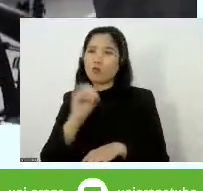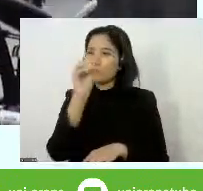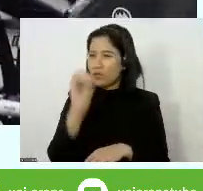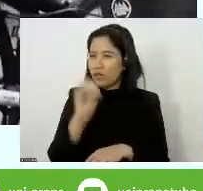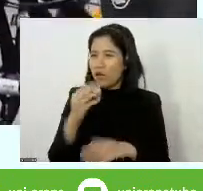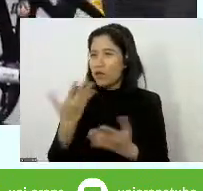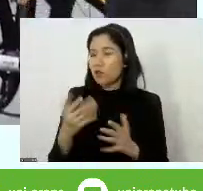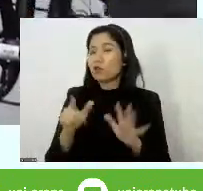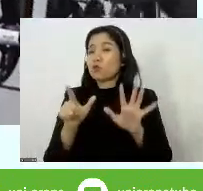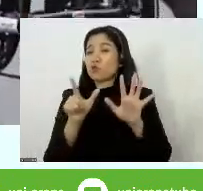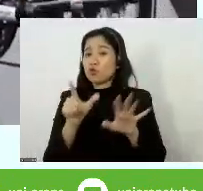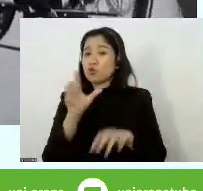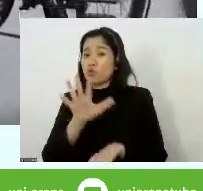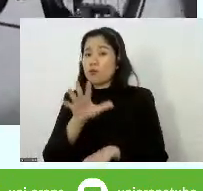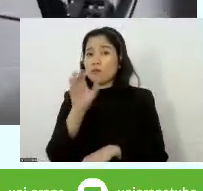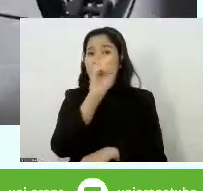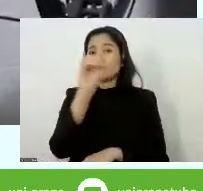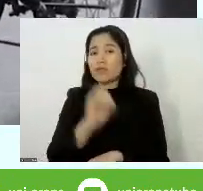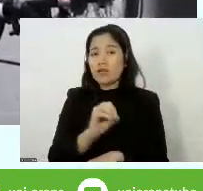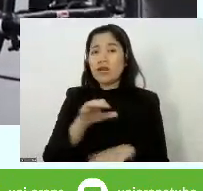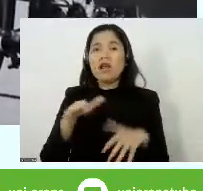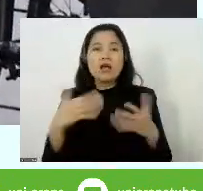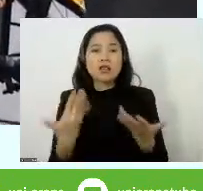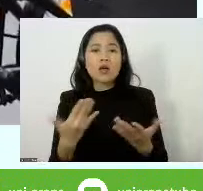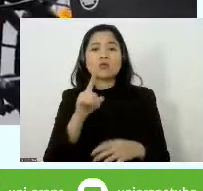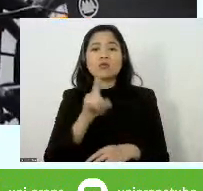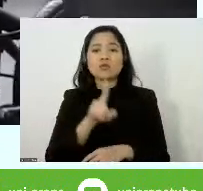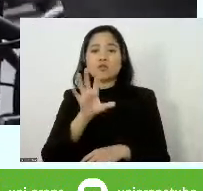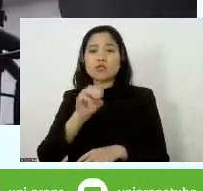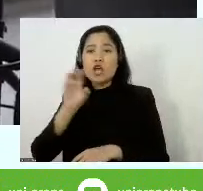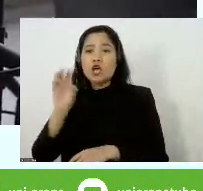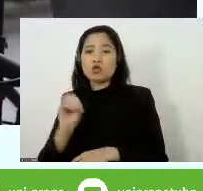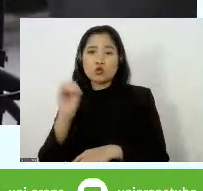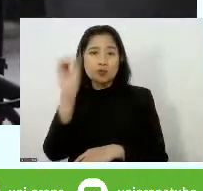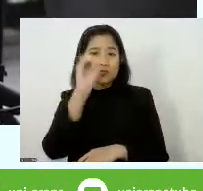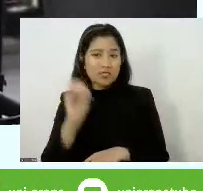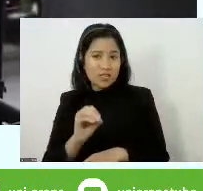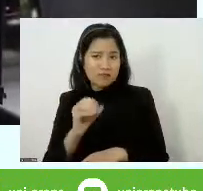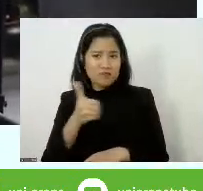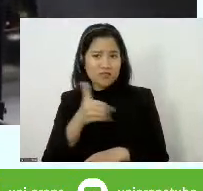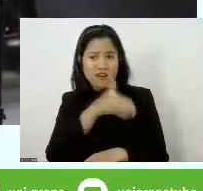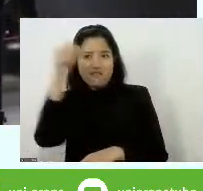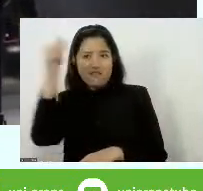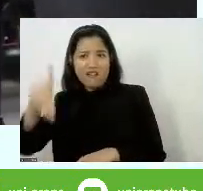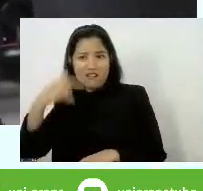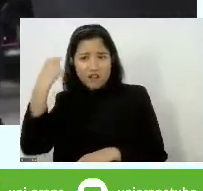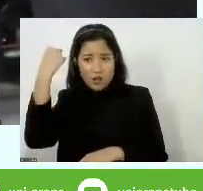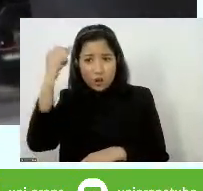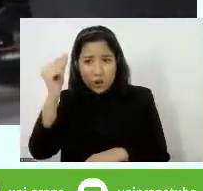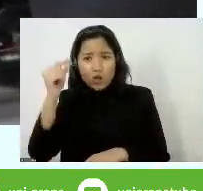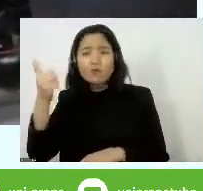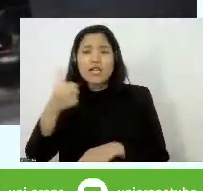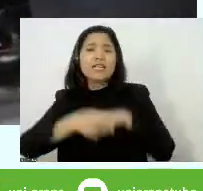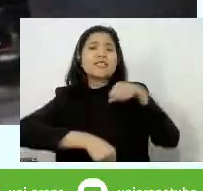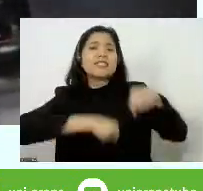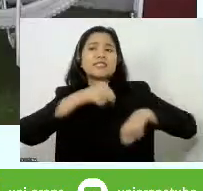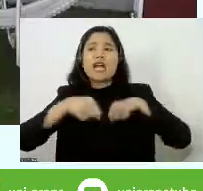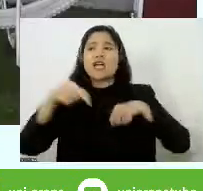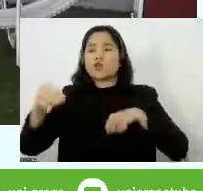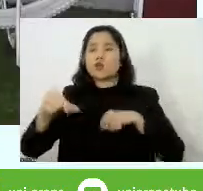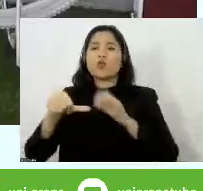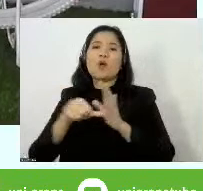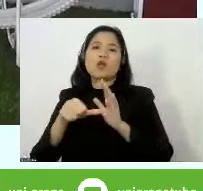75% cukur lebih baik bisa asyratus persen kita menggunakan sepeda ke tempat kerja itu akan sangat membantu memperbaiki